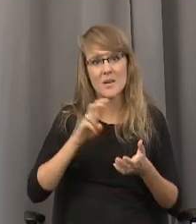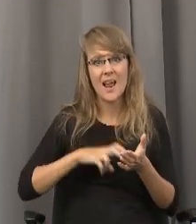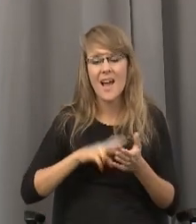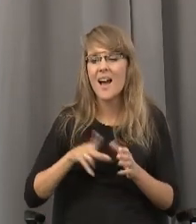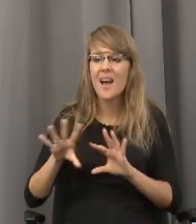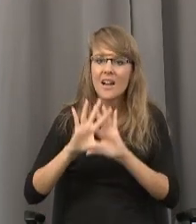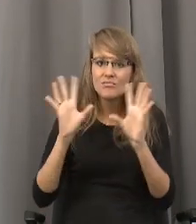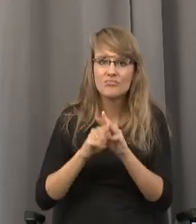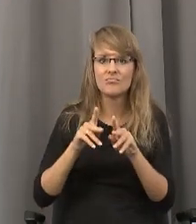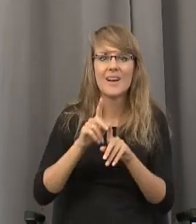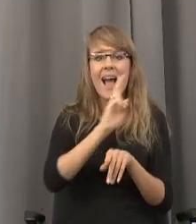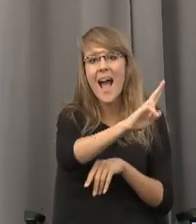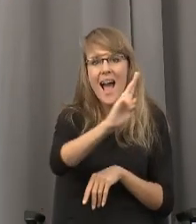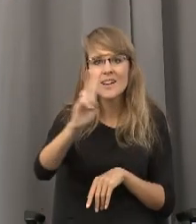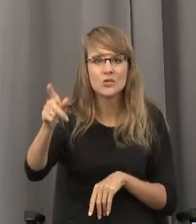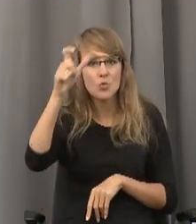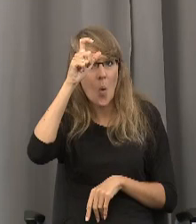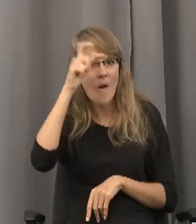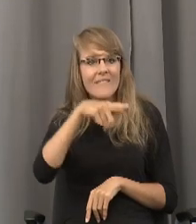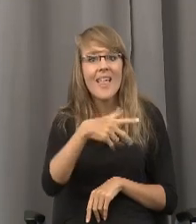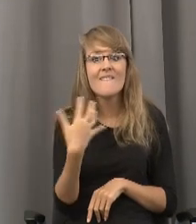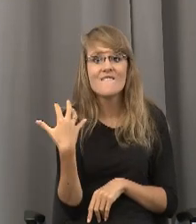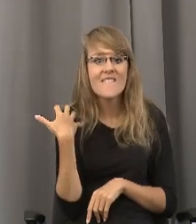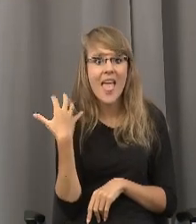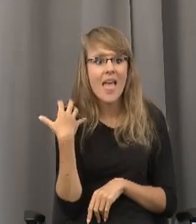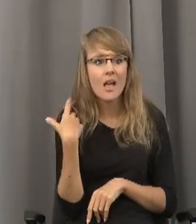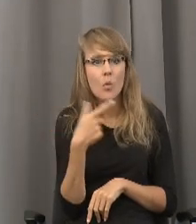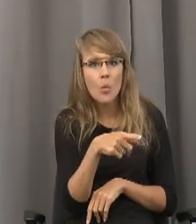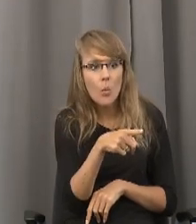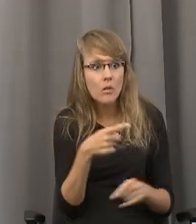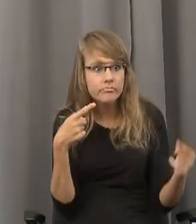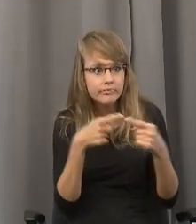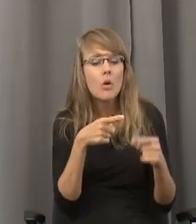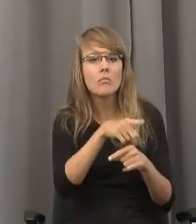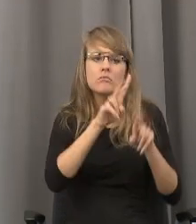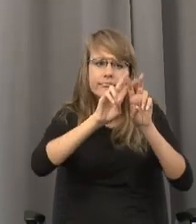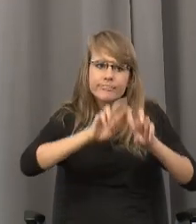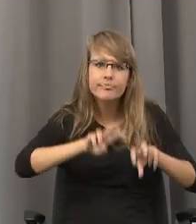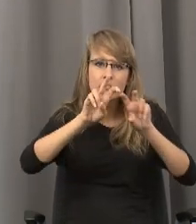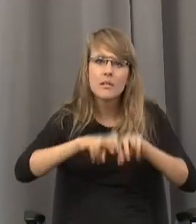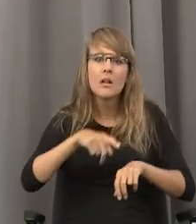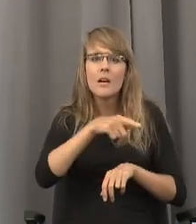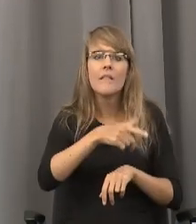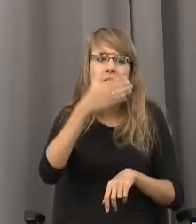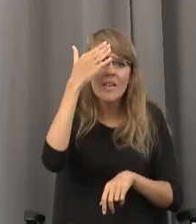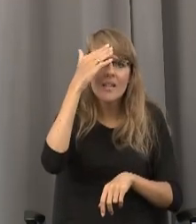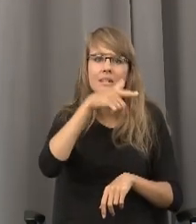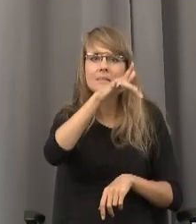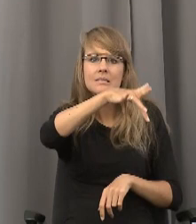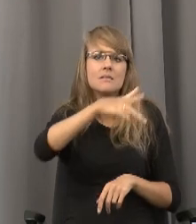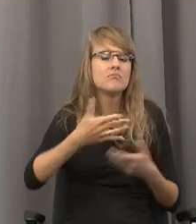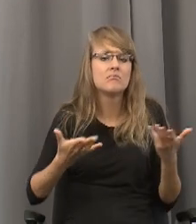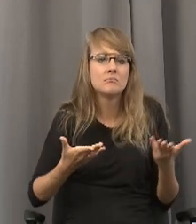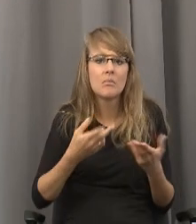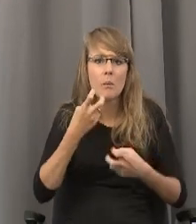przesiew każdego człowieka w odpowiednim wieku, żeby wiedzieć, co się tak naprawdę z nim dzieje, bo z nim się może dziać mnóstwo